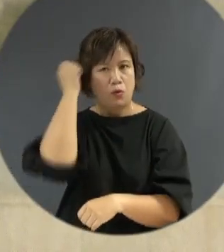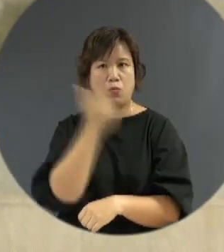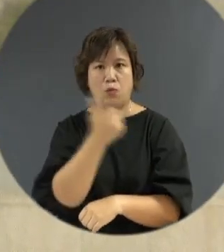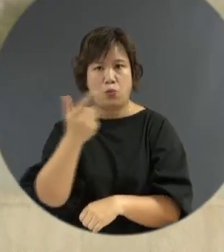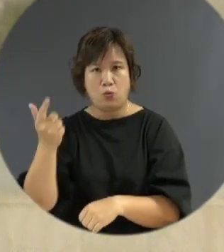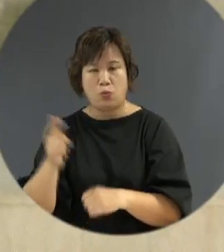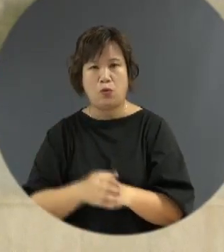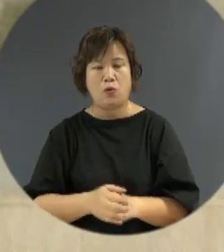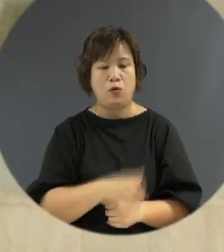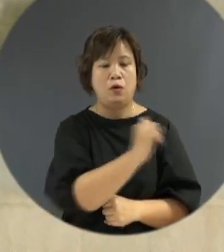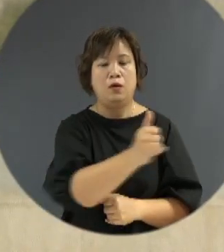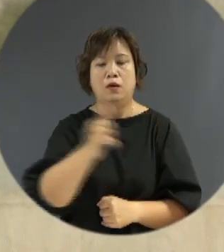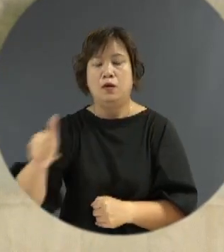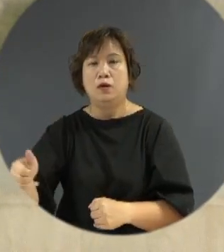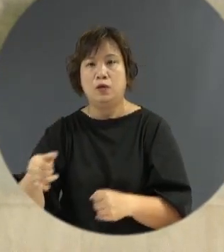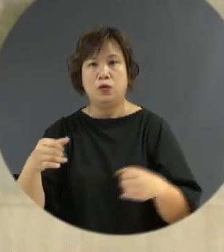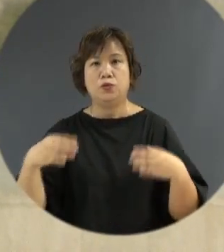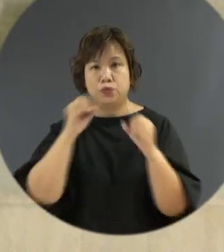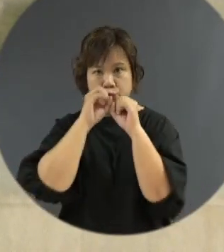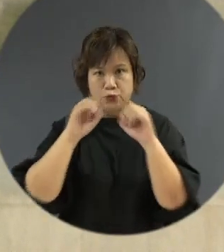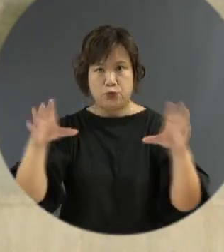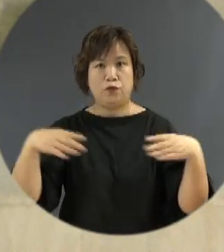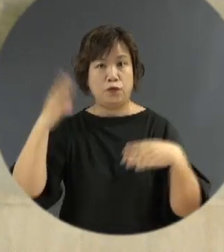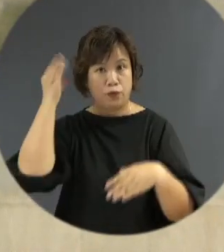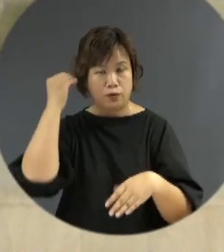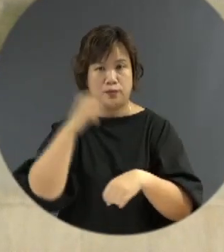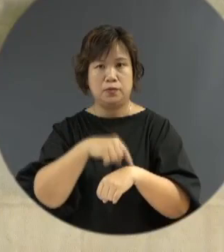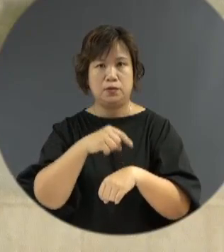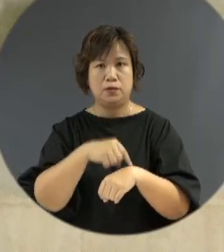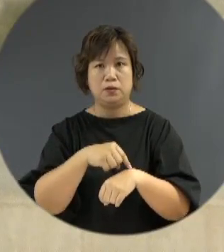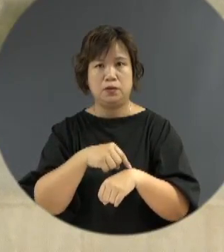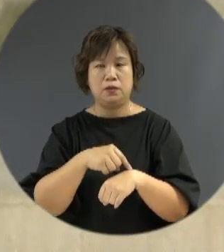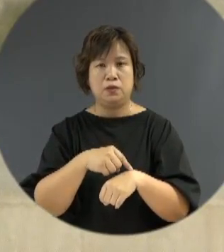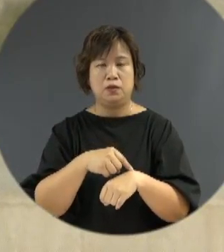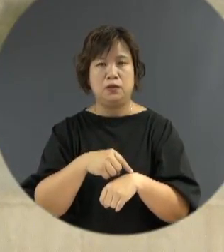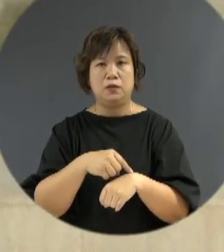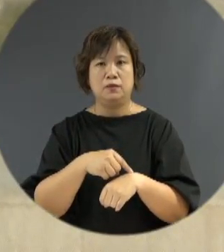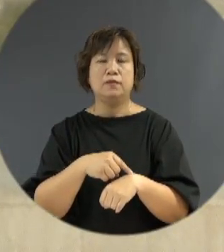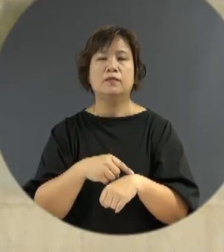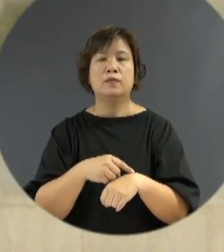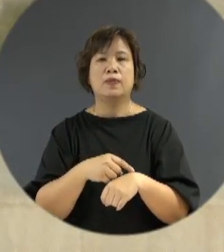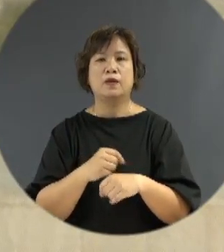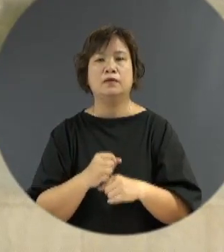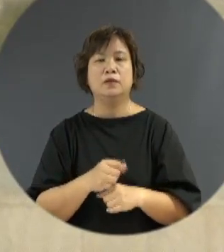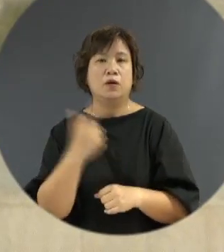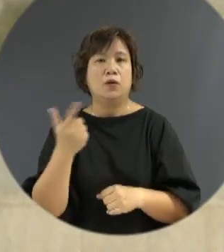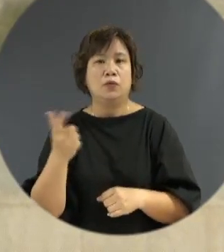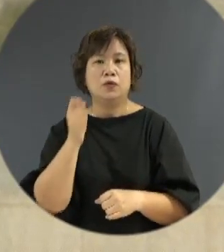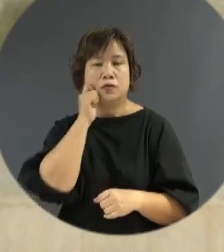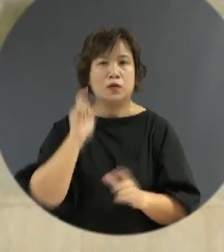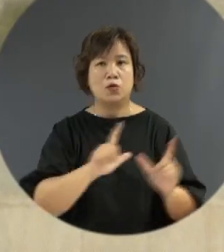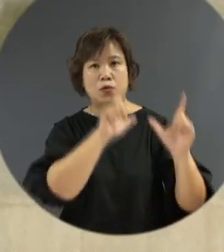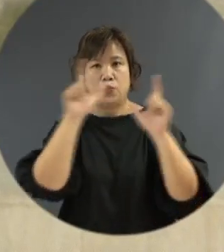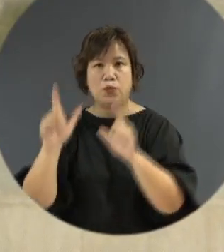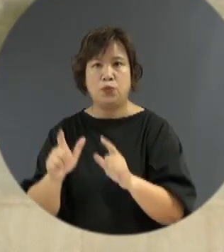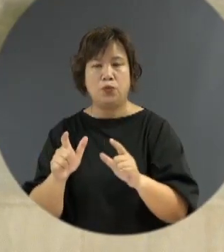各地传教时，根据很多生活和接触了很多